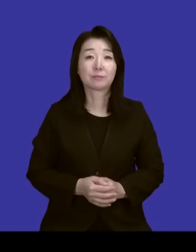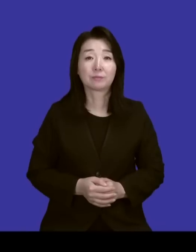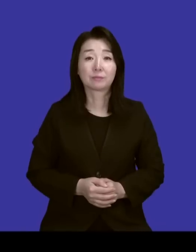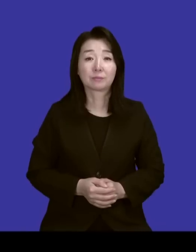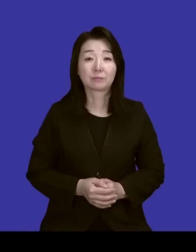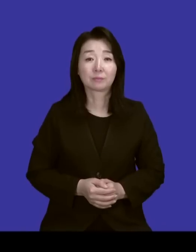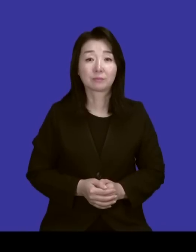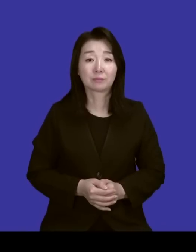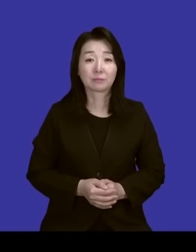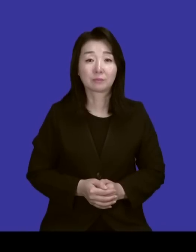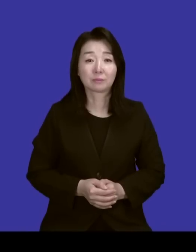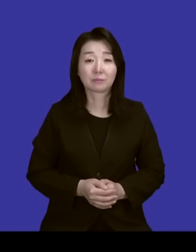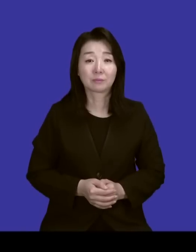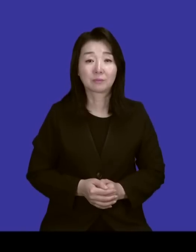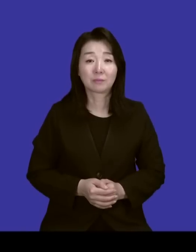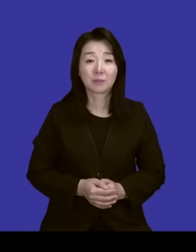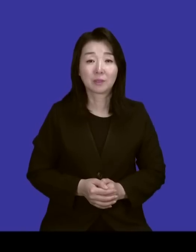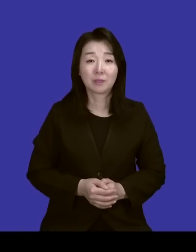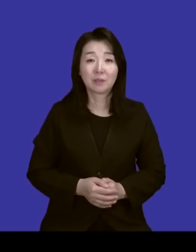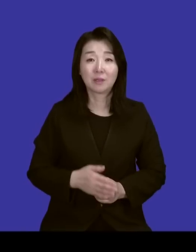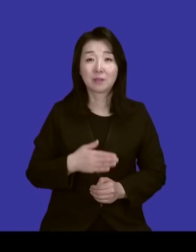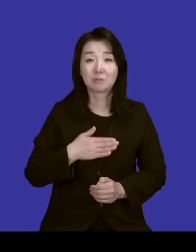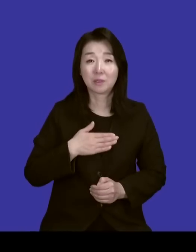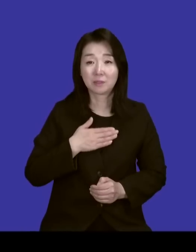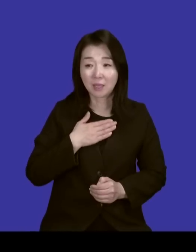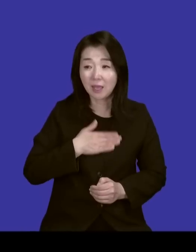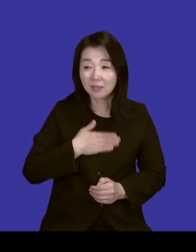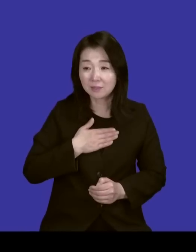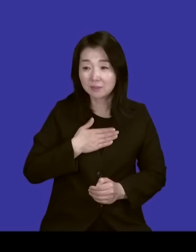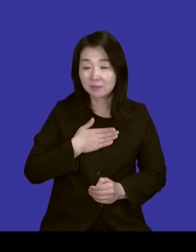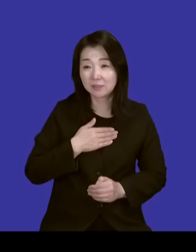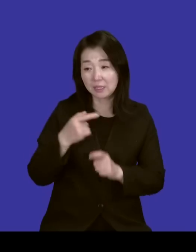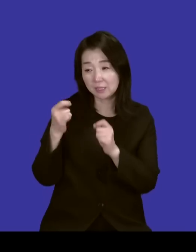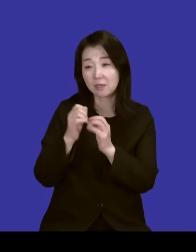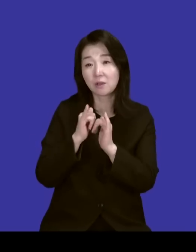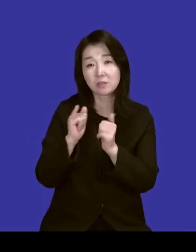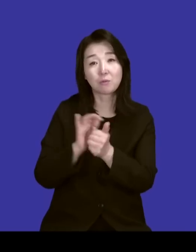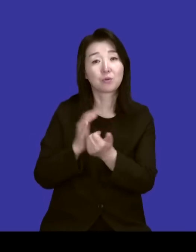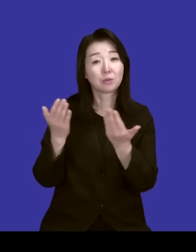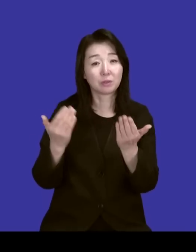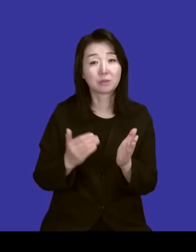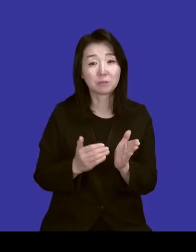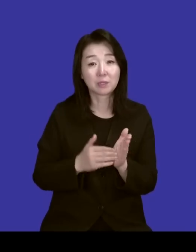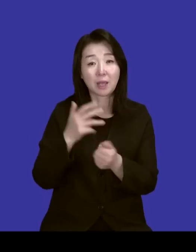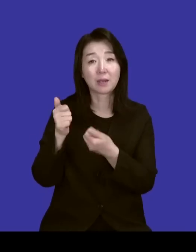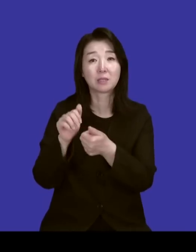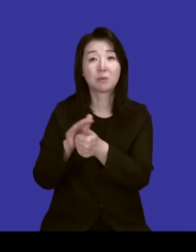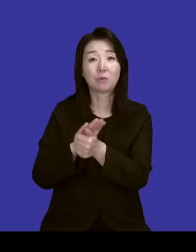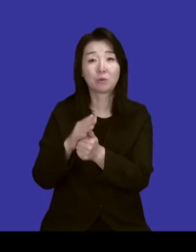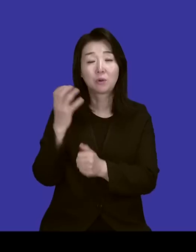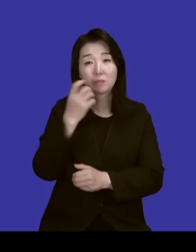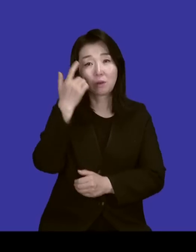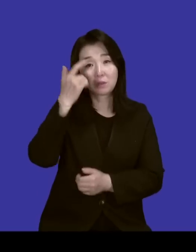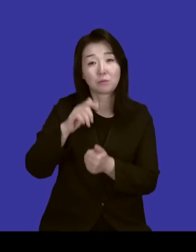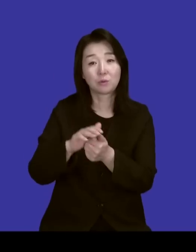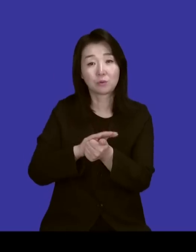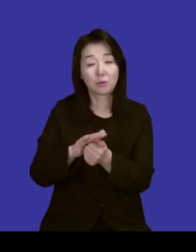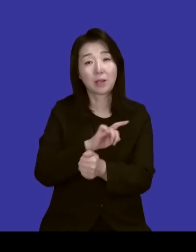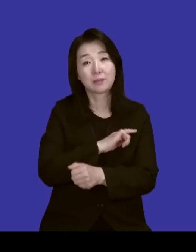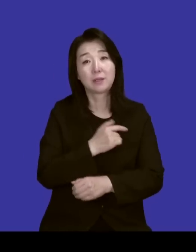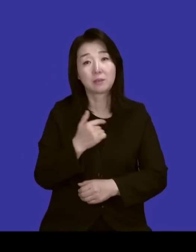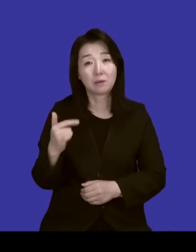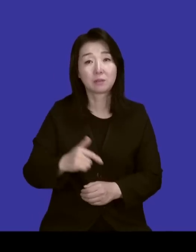네, 제일, 그래도 뭐 저 가까운 사람들이 많이 위로를 해 주었고요. 네, 그리고 하나님의 위로, 성령님의 위로가 제일 컸어요.